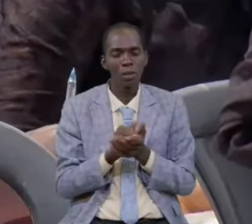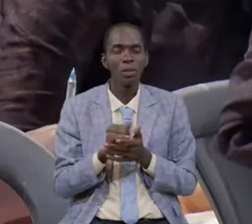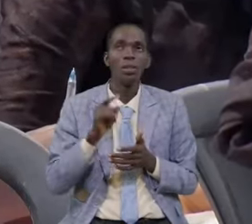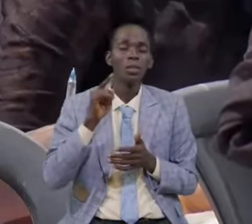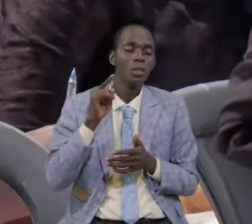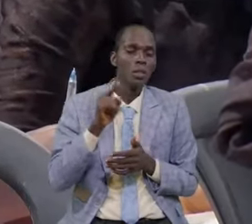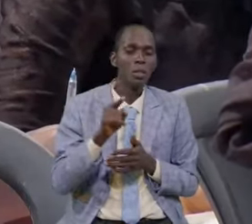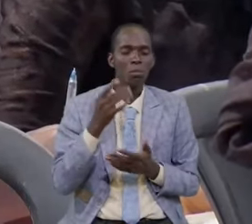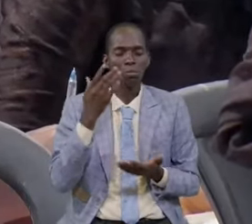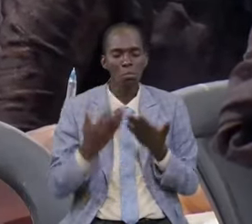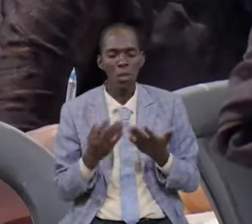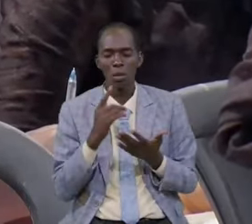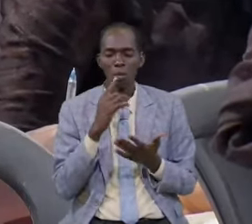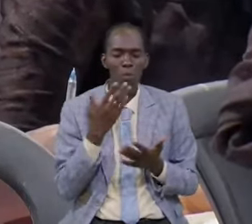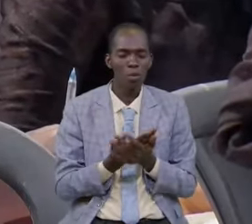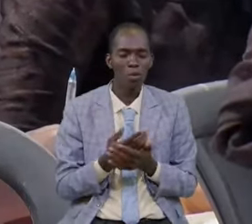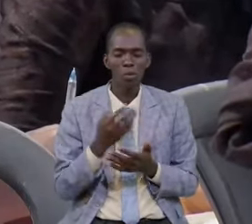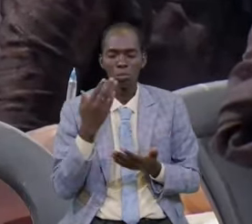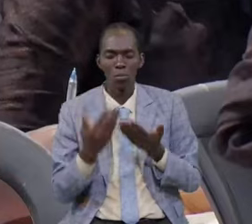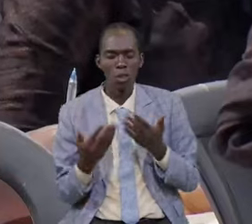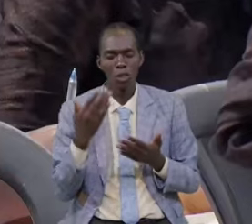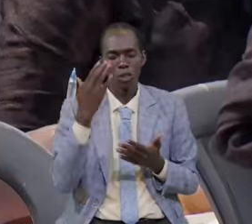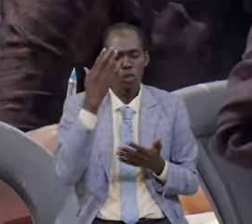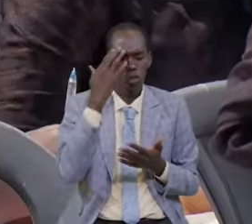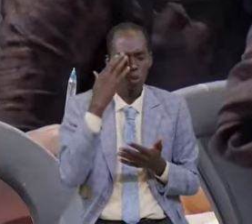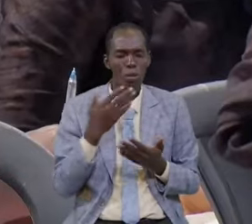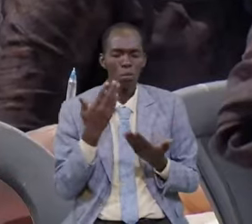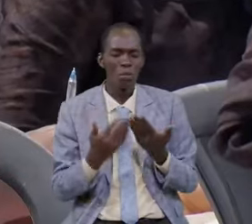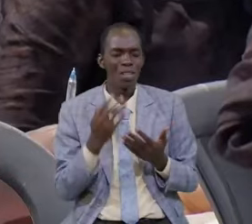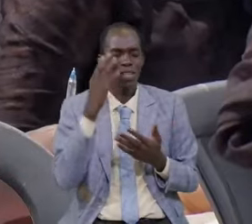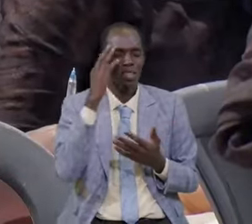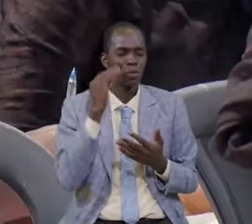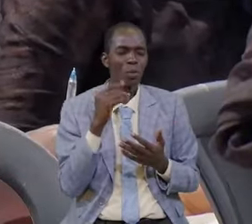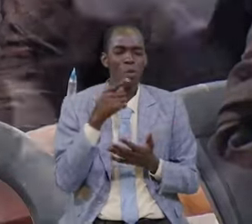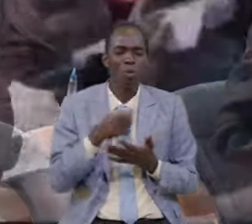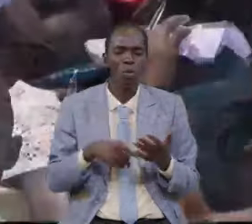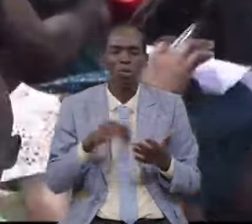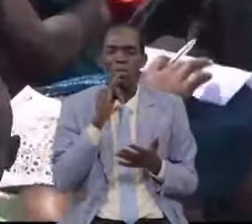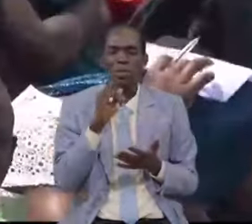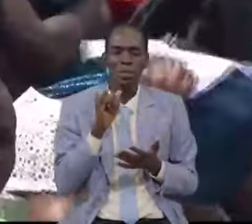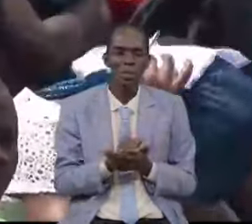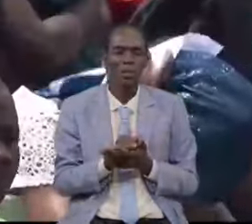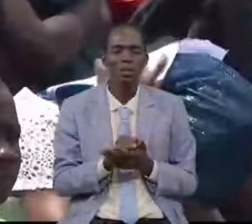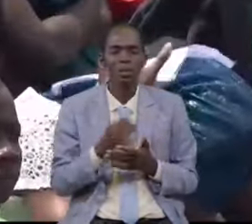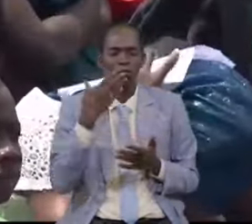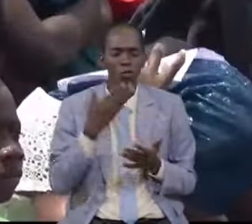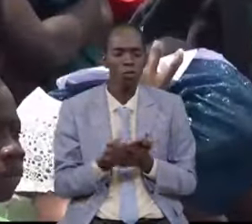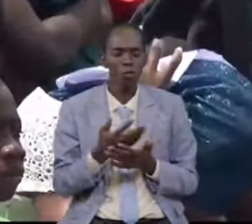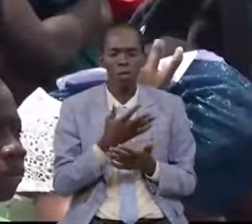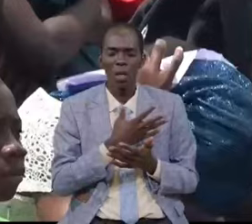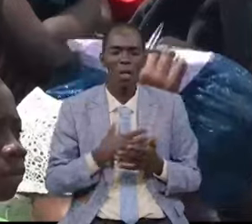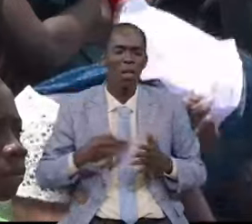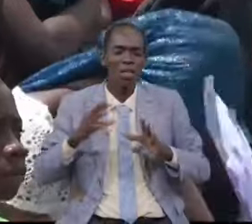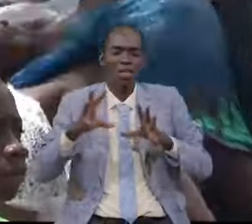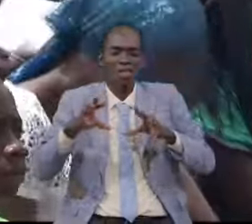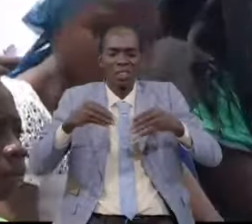vous expérimentiez, afin que vous reflétiez ce qui est bon, quelle est la volonté de Dieu, ce qui est bon, agréable et